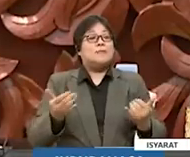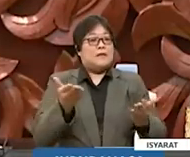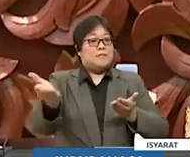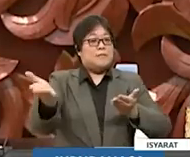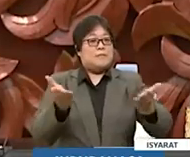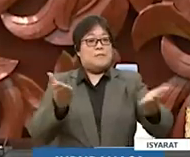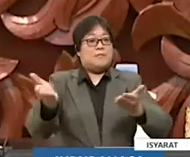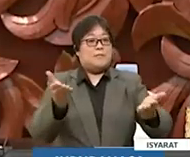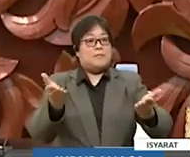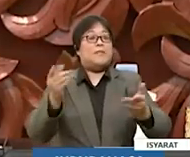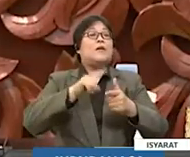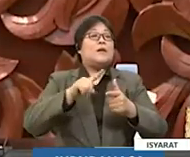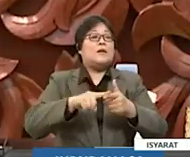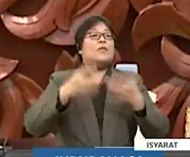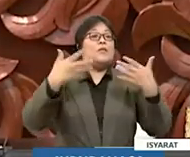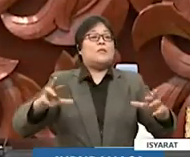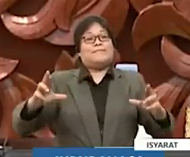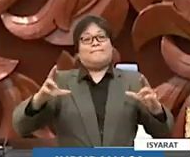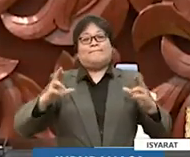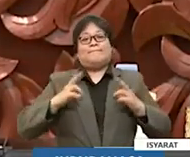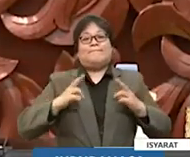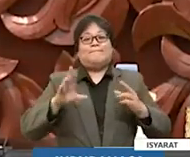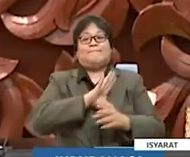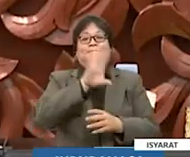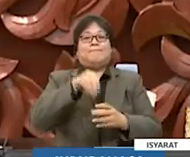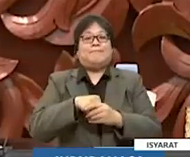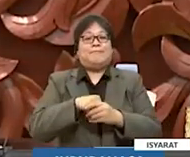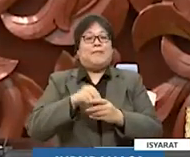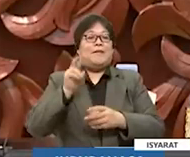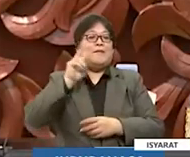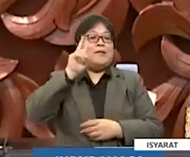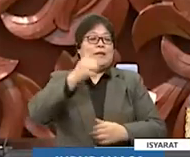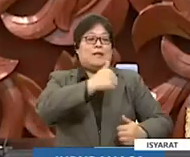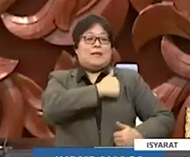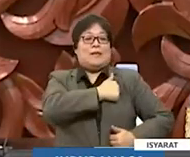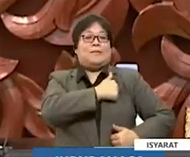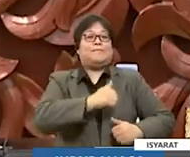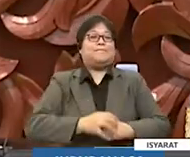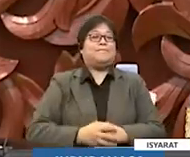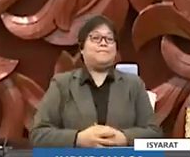berkhidmat maupun yang telah bersara termasuklah veteran ATM.